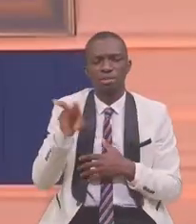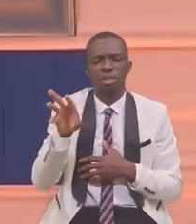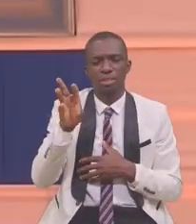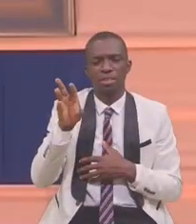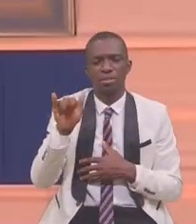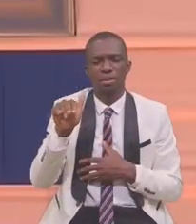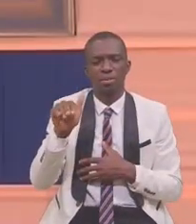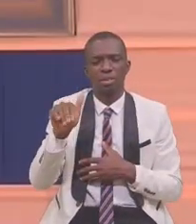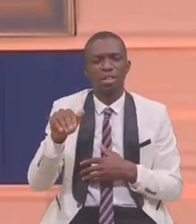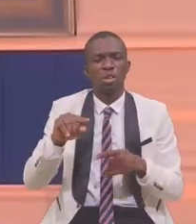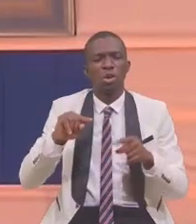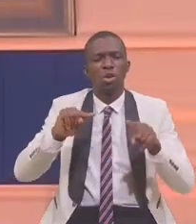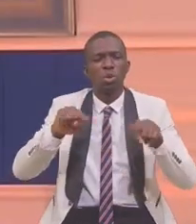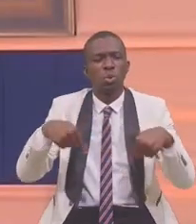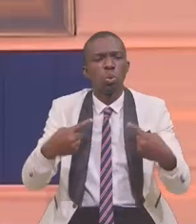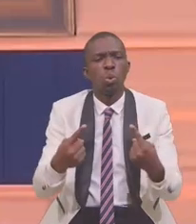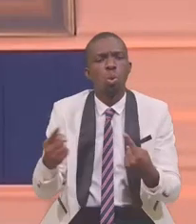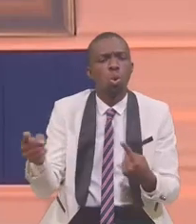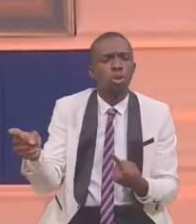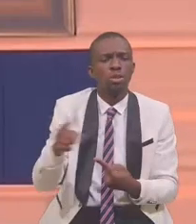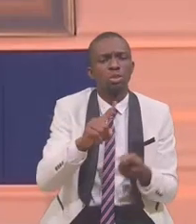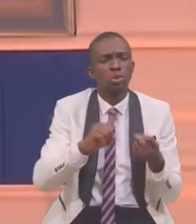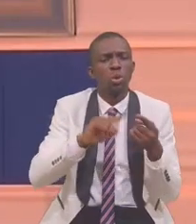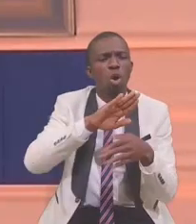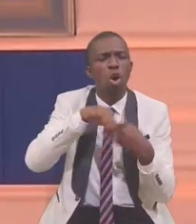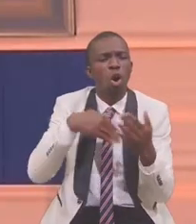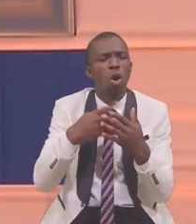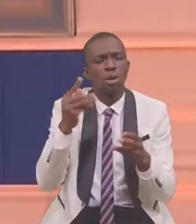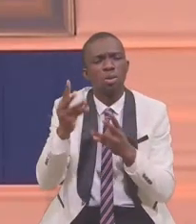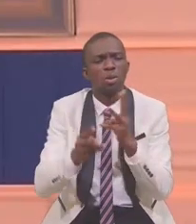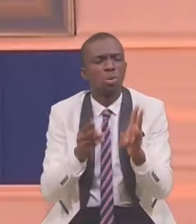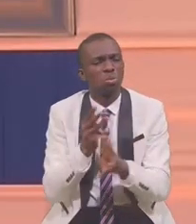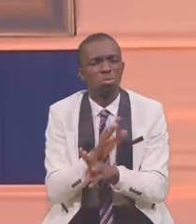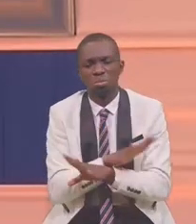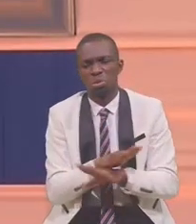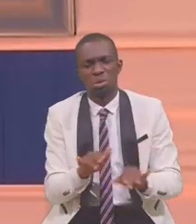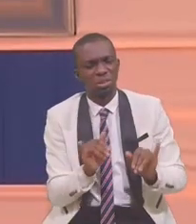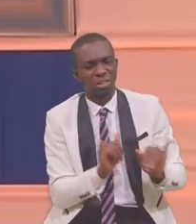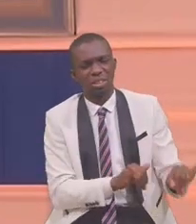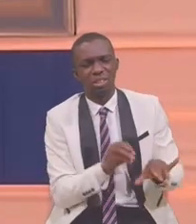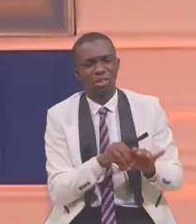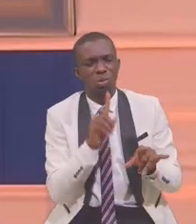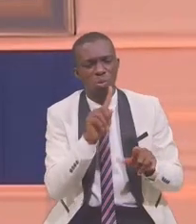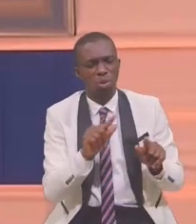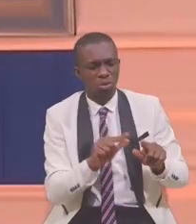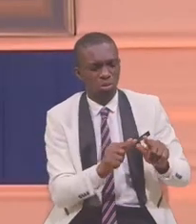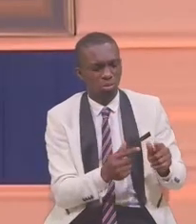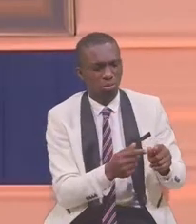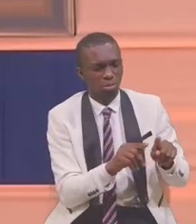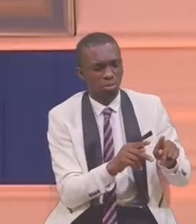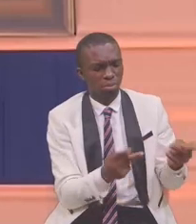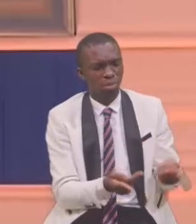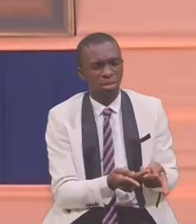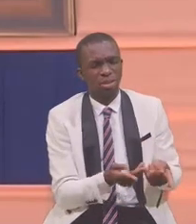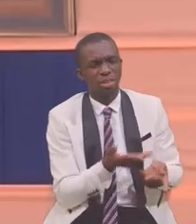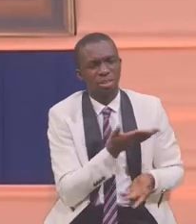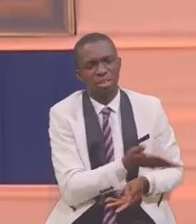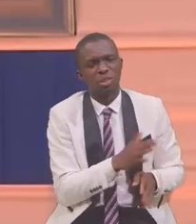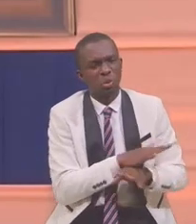allez par tout le monde, ne restez pas dans un coin quelque part, ne restez pas dans votre district là-bas, ne restez